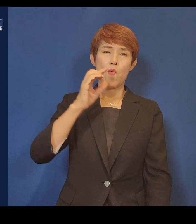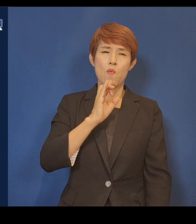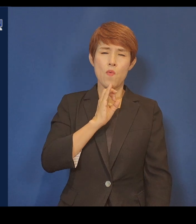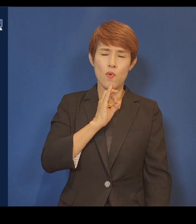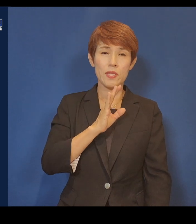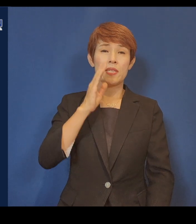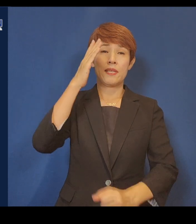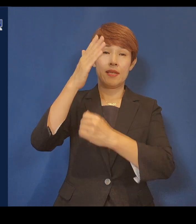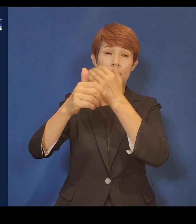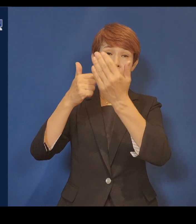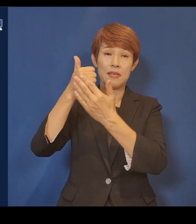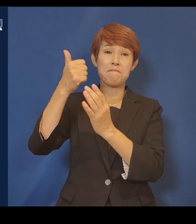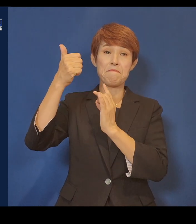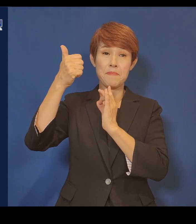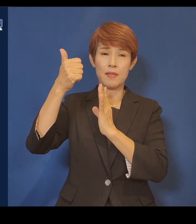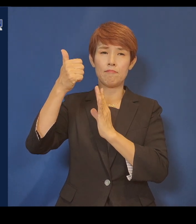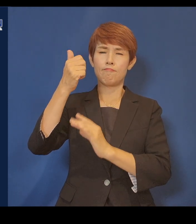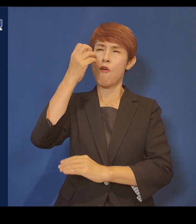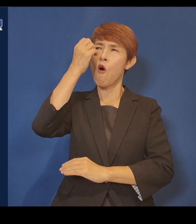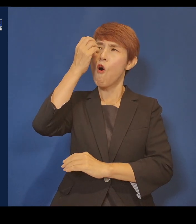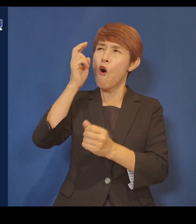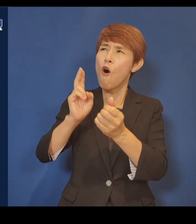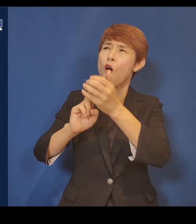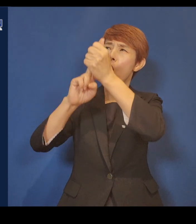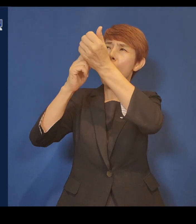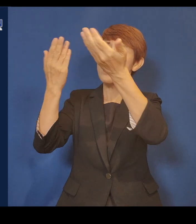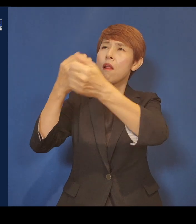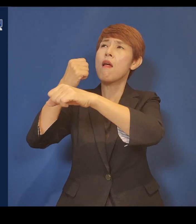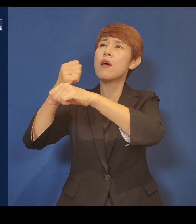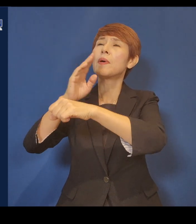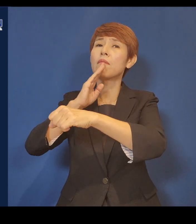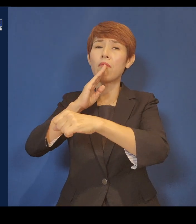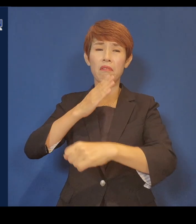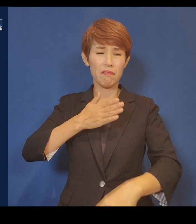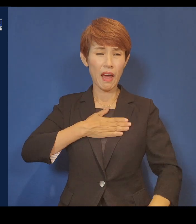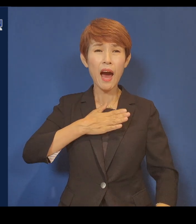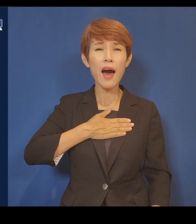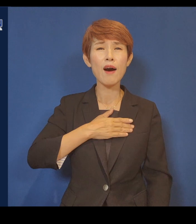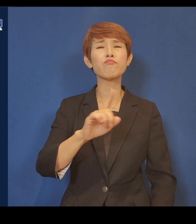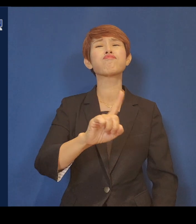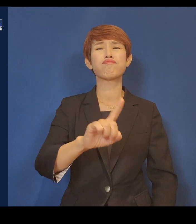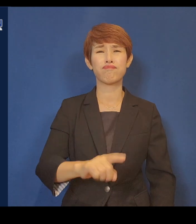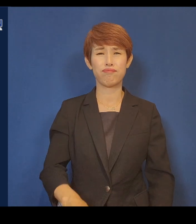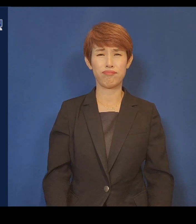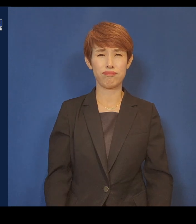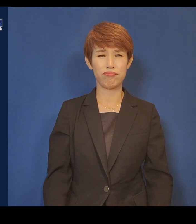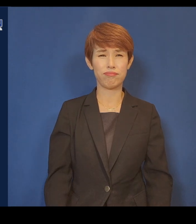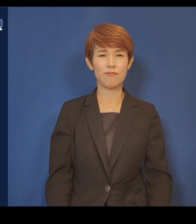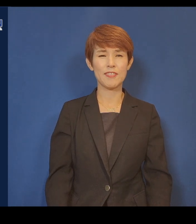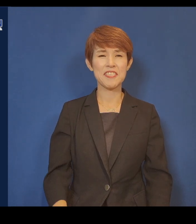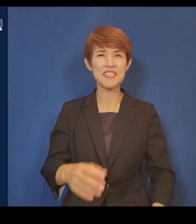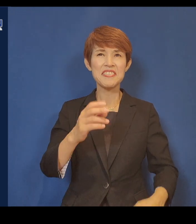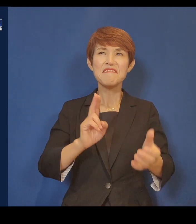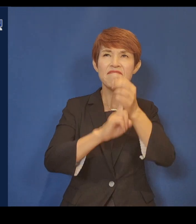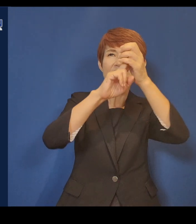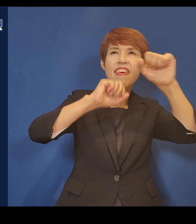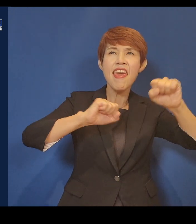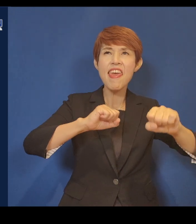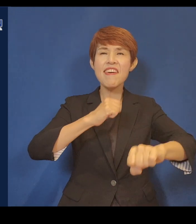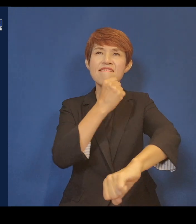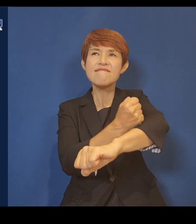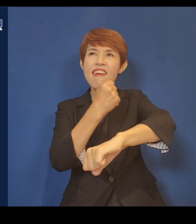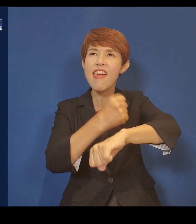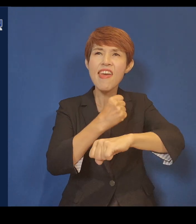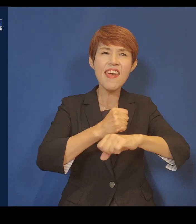오직 하나님만 홀로 기이한 일을 하시는데, 내가 뭐라고 기이한 일을 하겠다고,